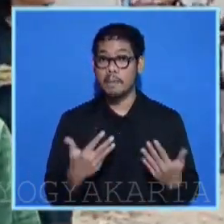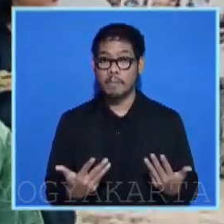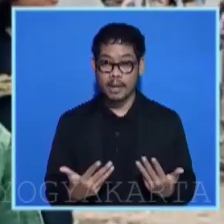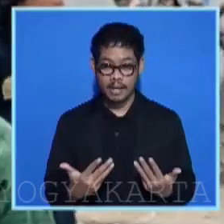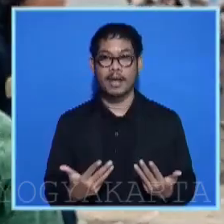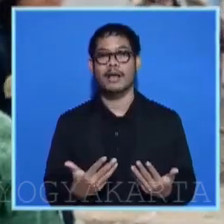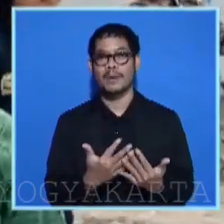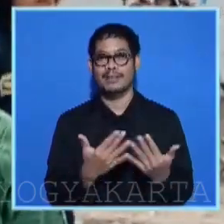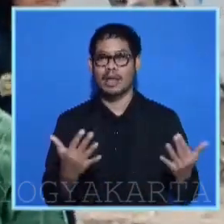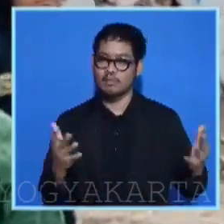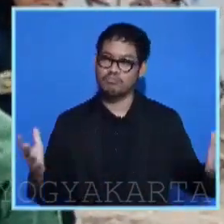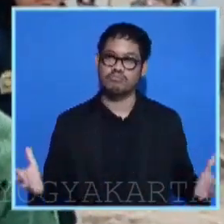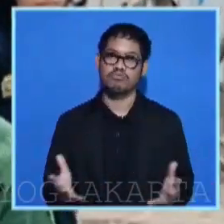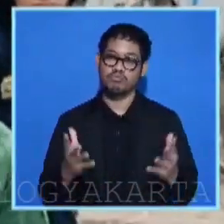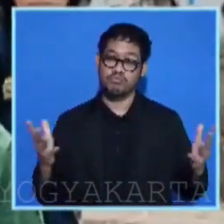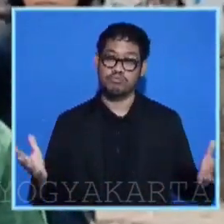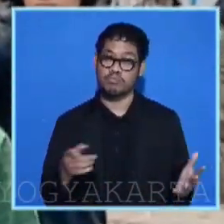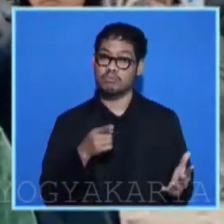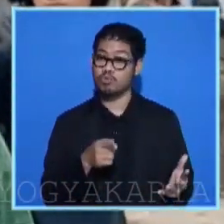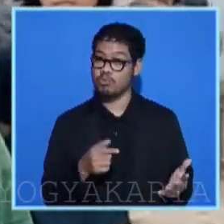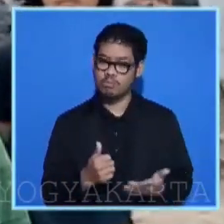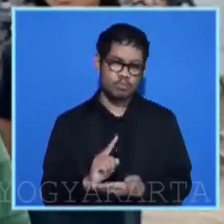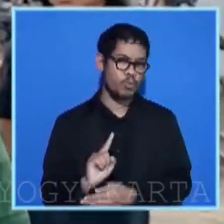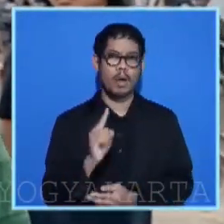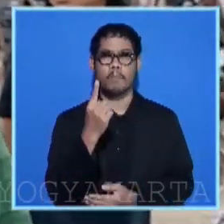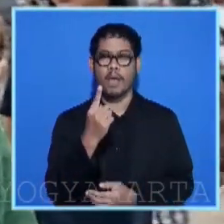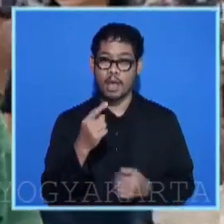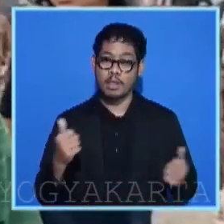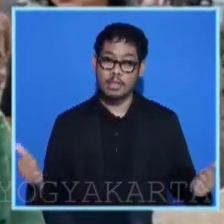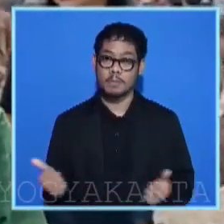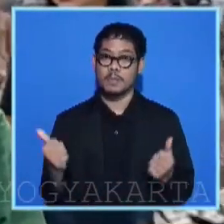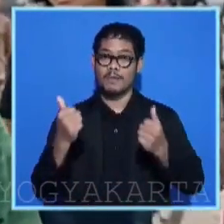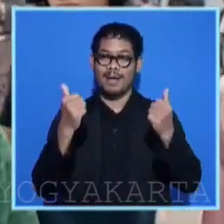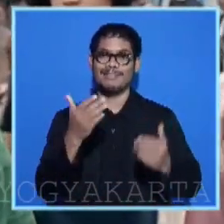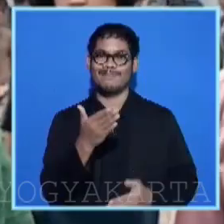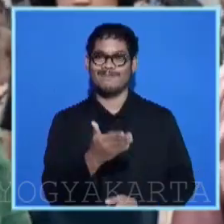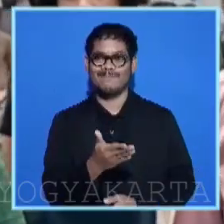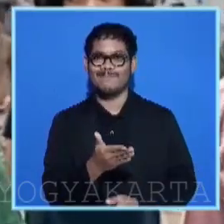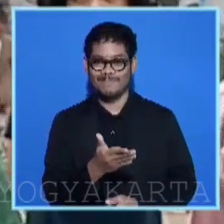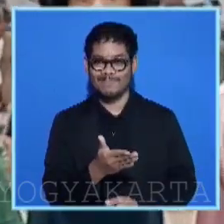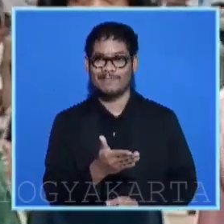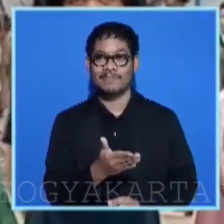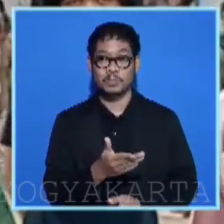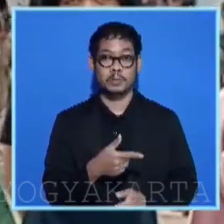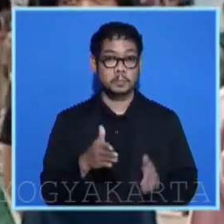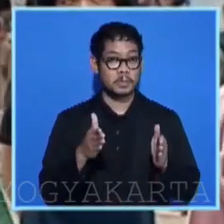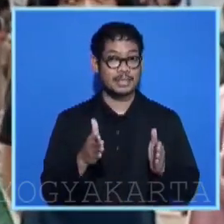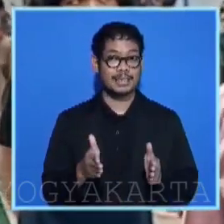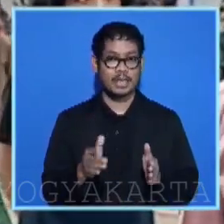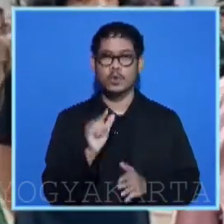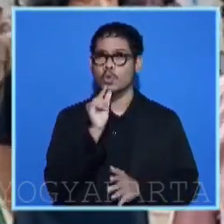Bagaimana keistimewaan, semangat keistimewaan ya, akan menjadi bagian dari bagaimana membangun untuk